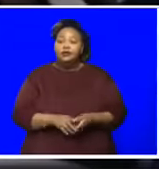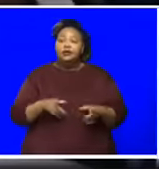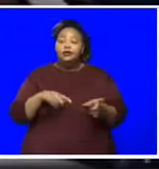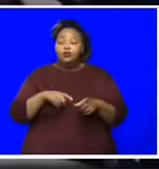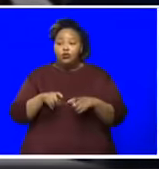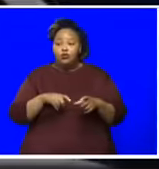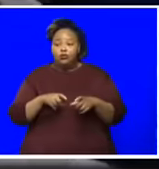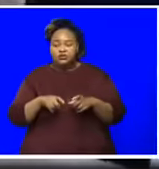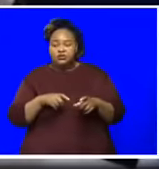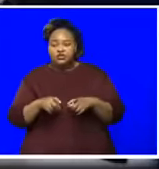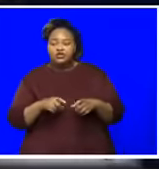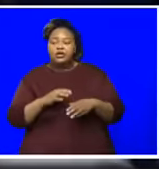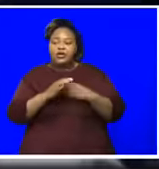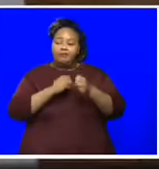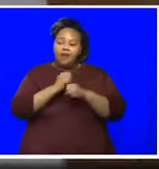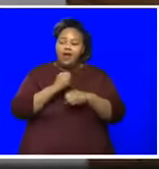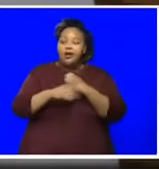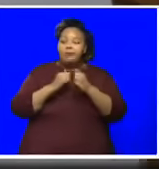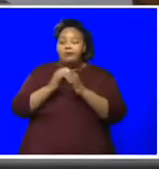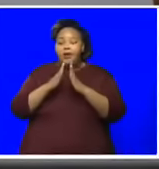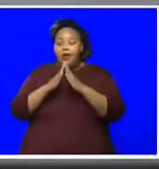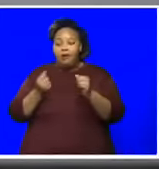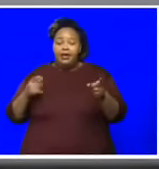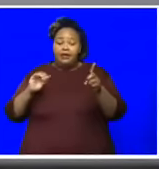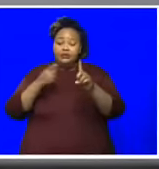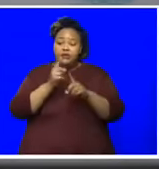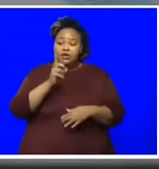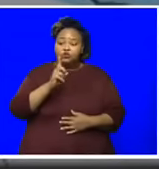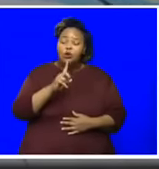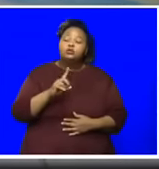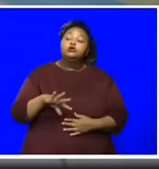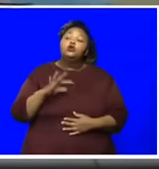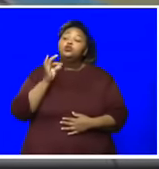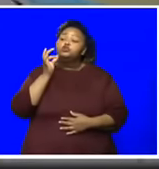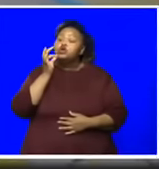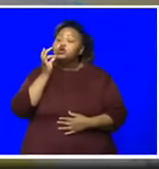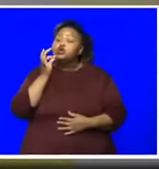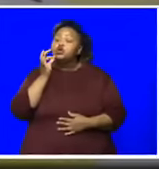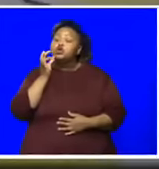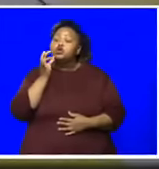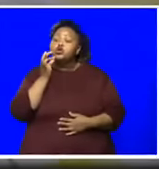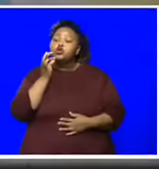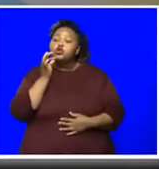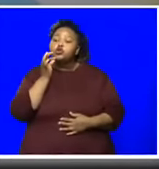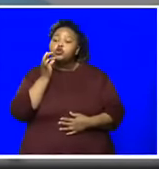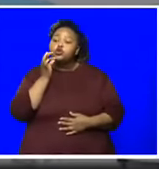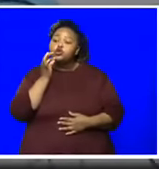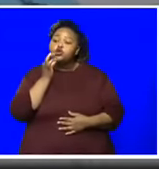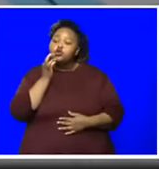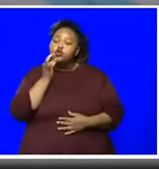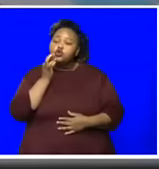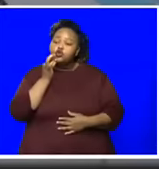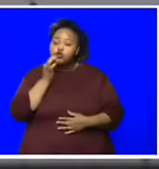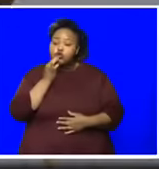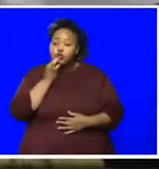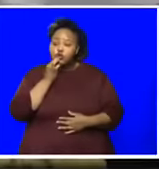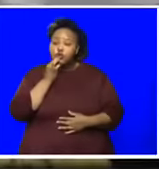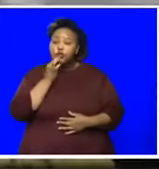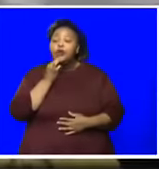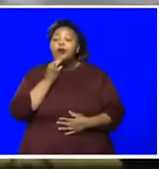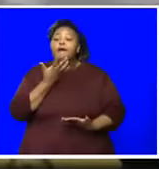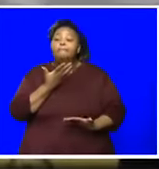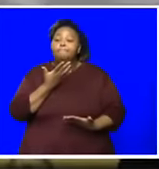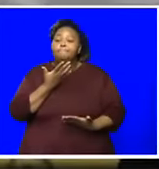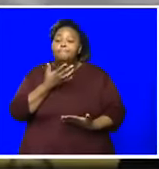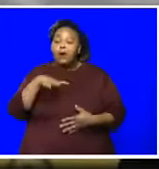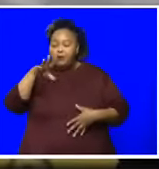kanti ke inhloso yawo lenkulu wekuthi bantwana nentsha emhlabeni libangene livangeni lekuthula. Ngekusho kwa